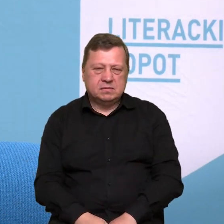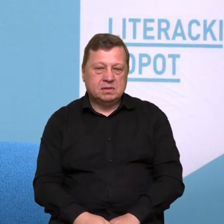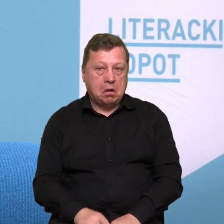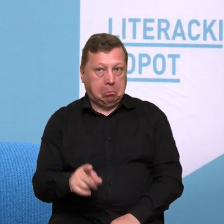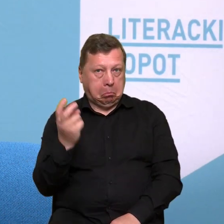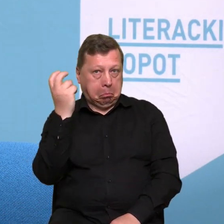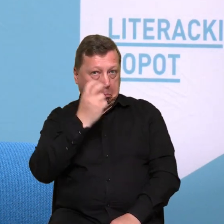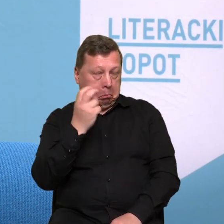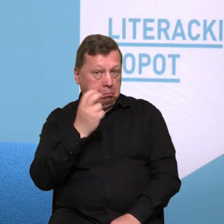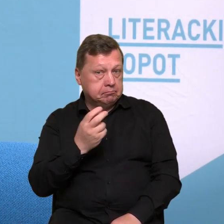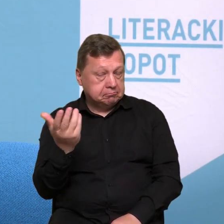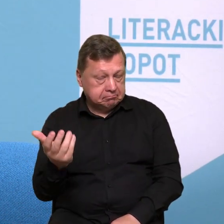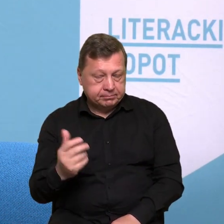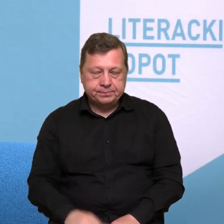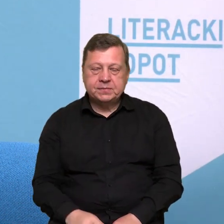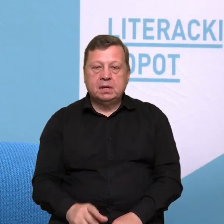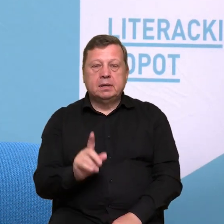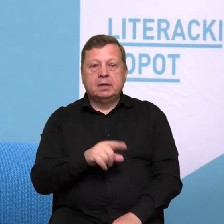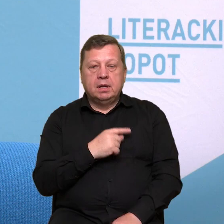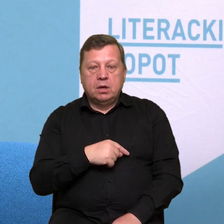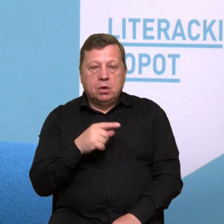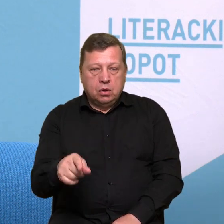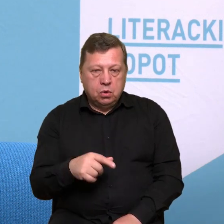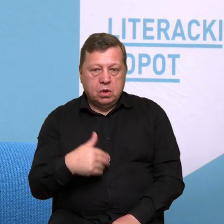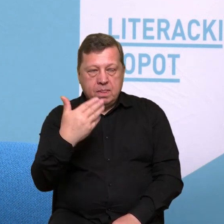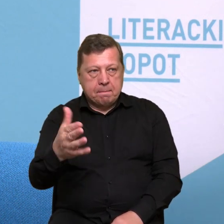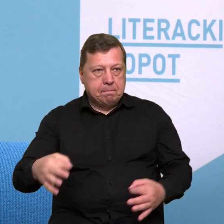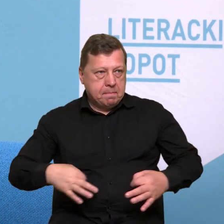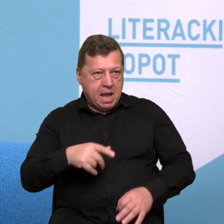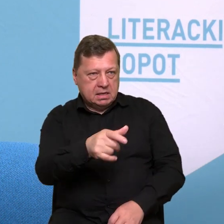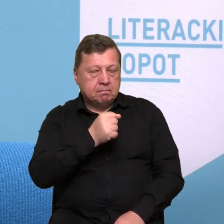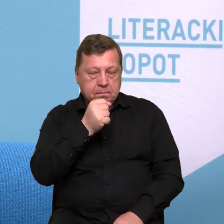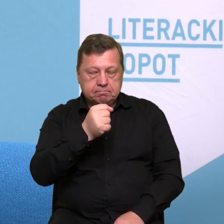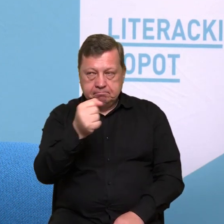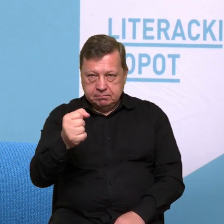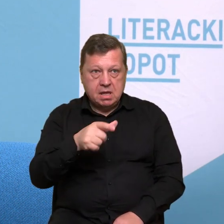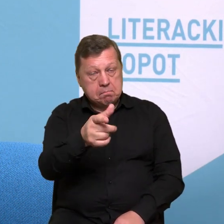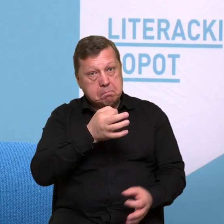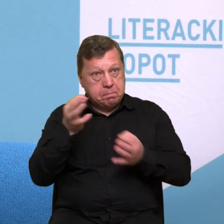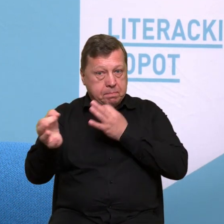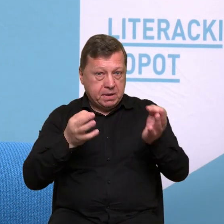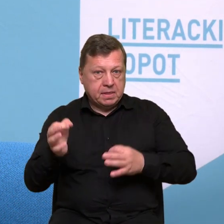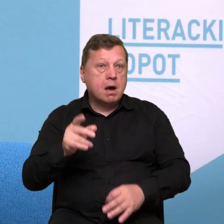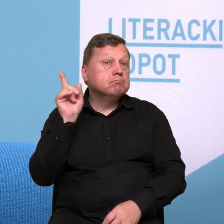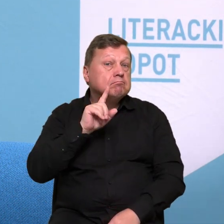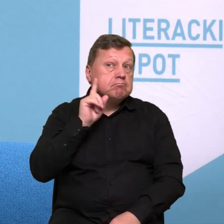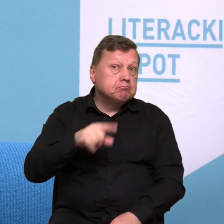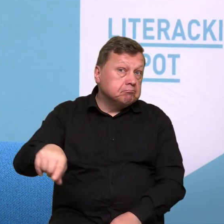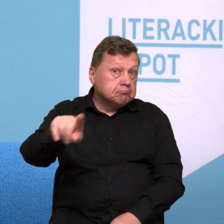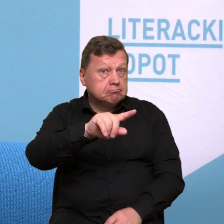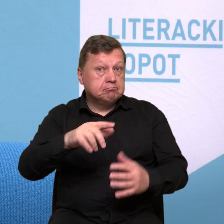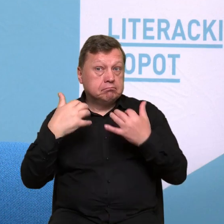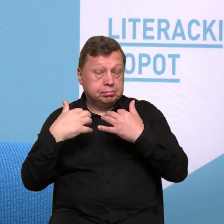bardzo ciekawe i niedługo przekażę Państwu też mikrofon, żebyście zadawali pytania i też prosiłabym panów z